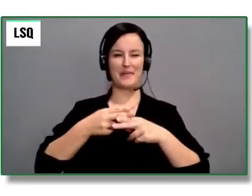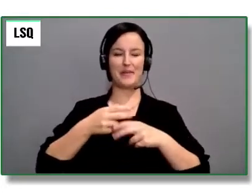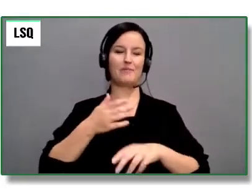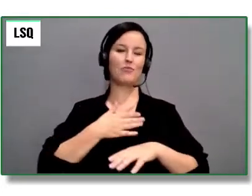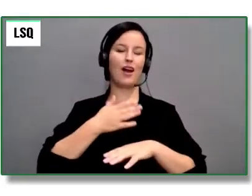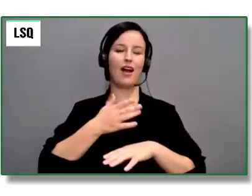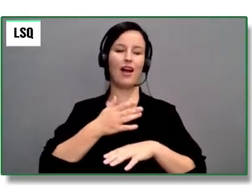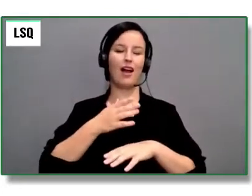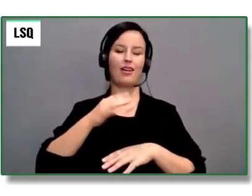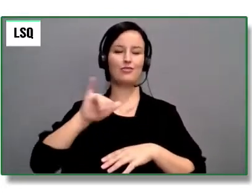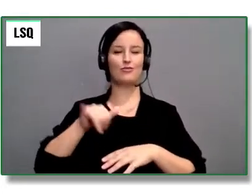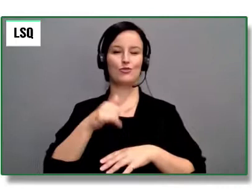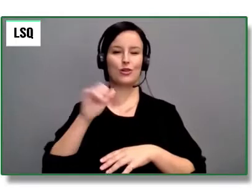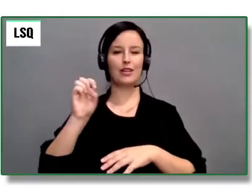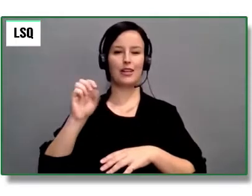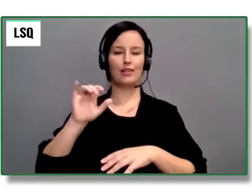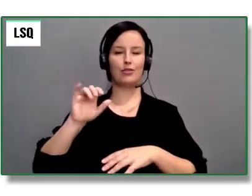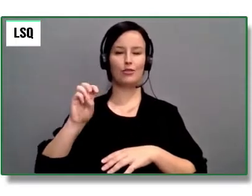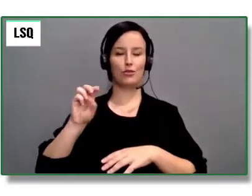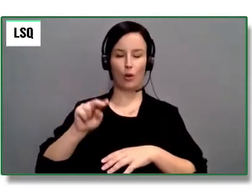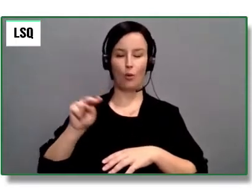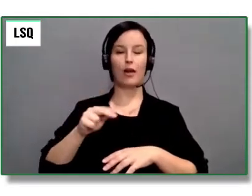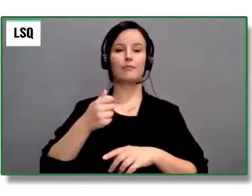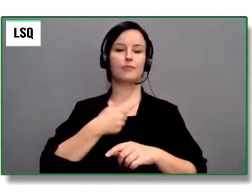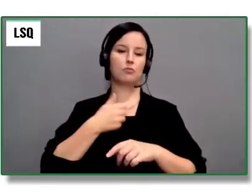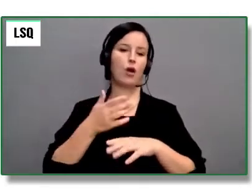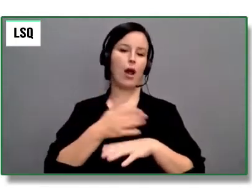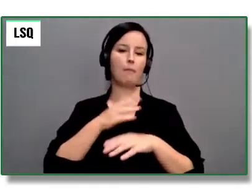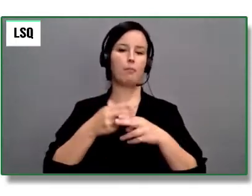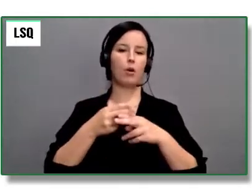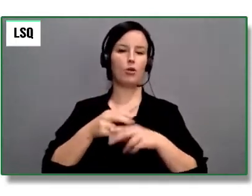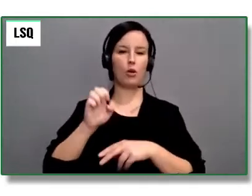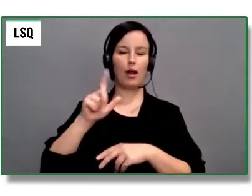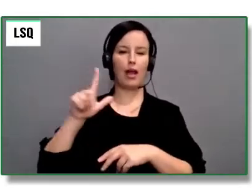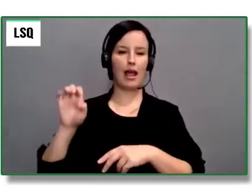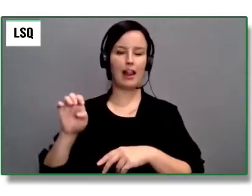elle » et je suis la fondatrice de l'organisme saisonnier